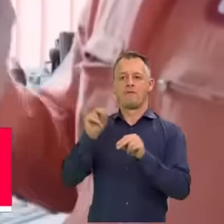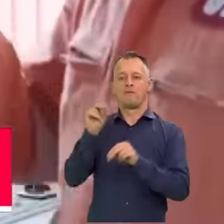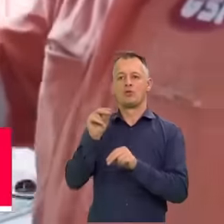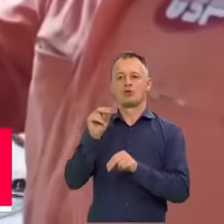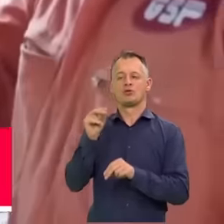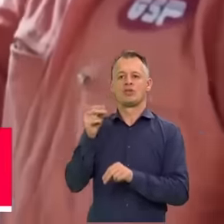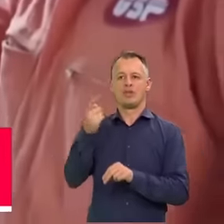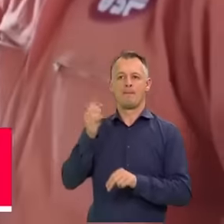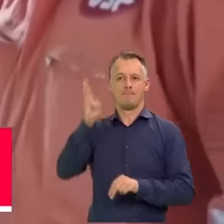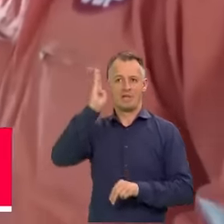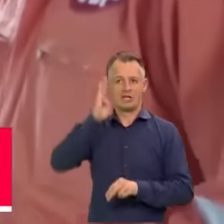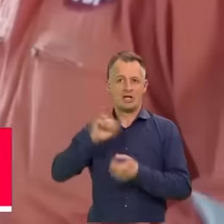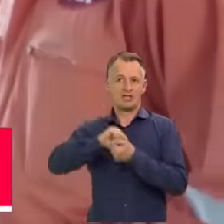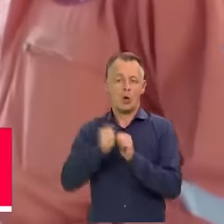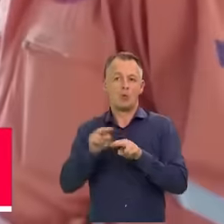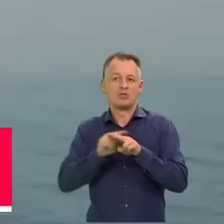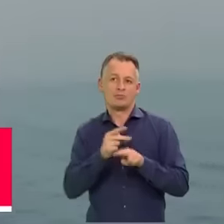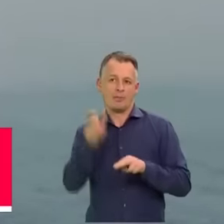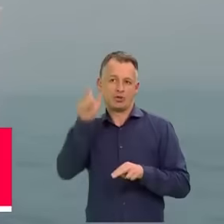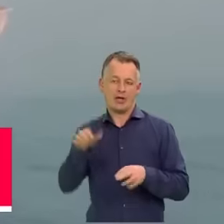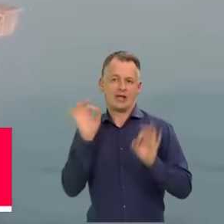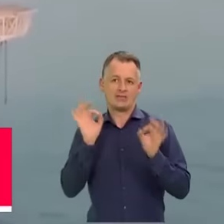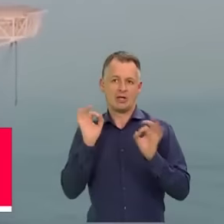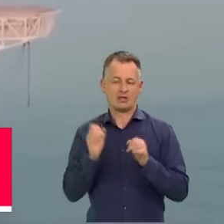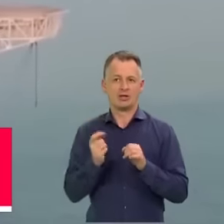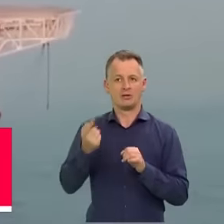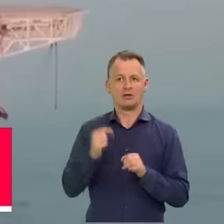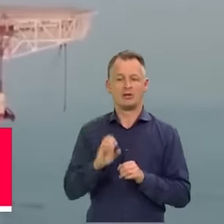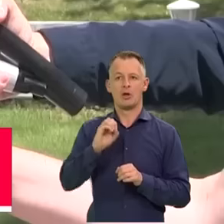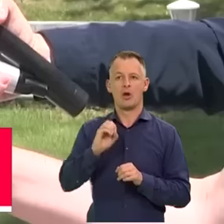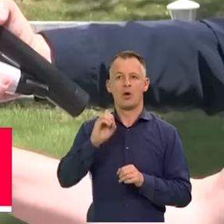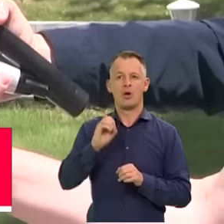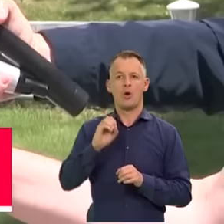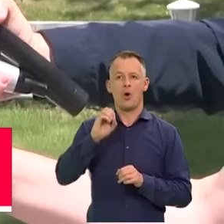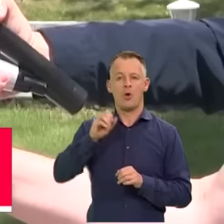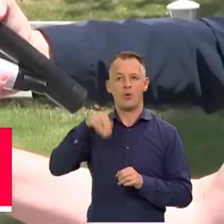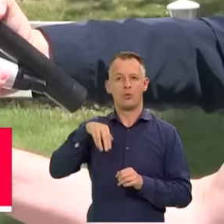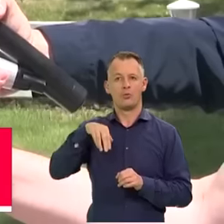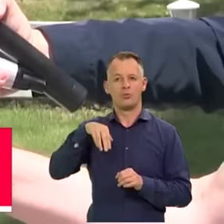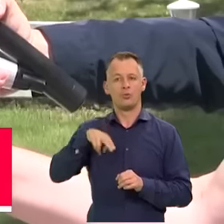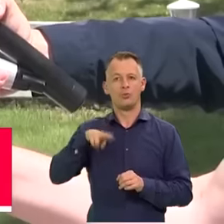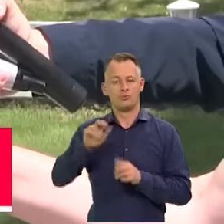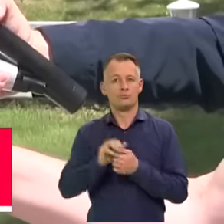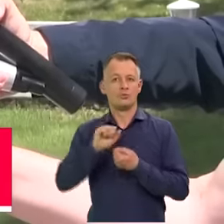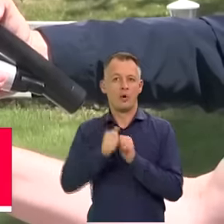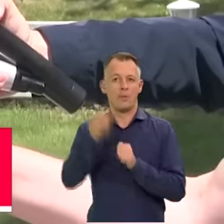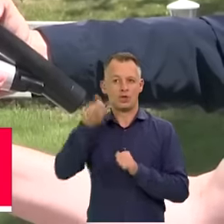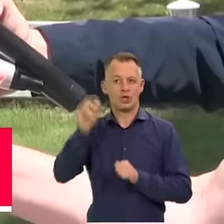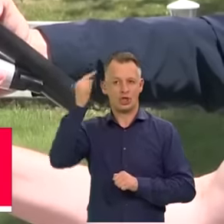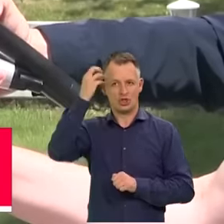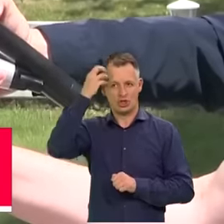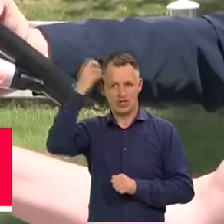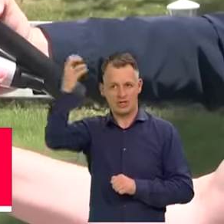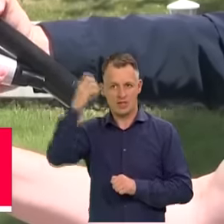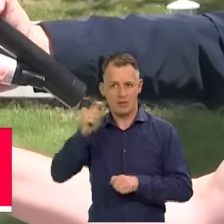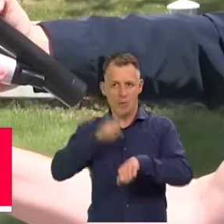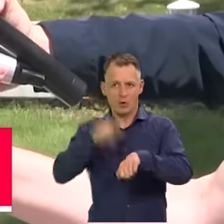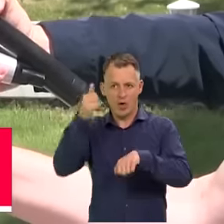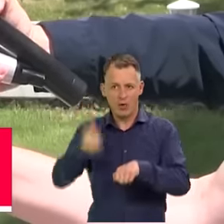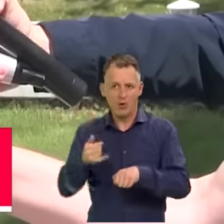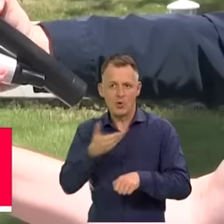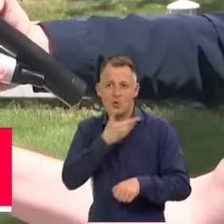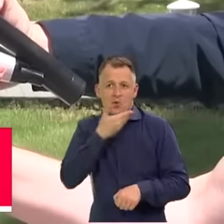spun experții de la Organizația Națiunilor Unite și Comunitatea Oamenilor de Știință, în momentul de față nu mai